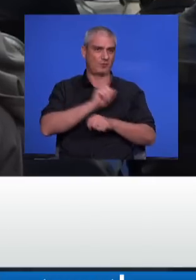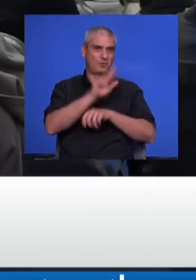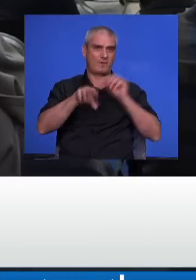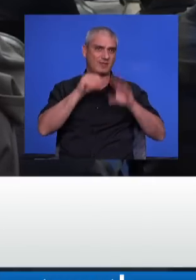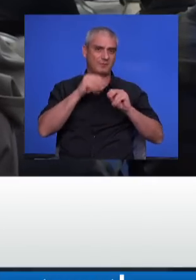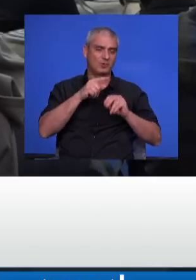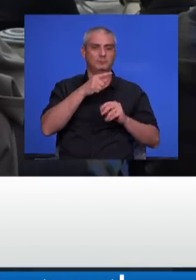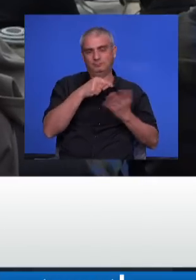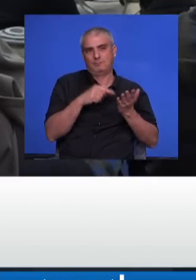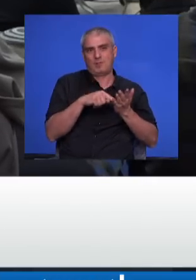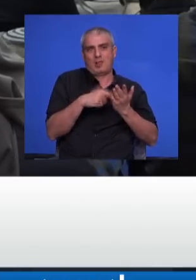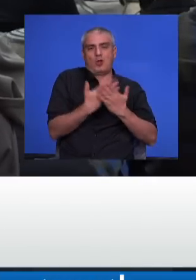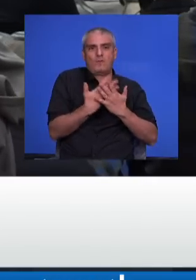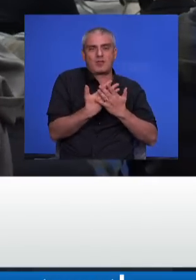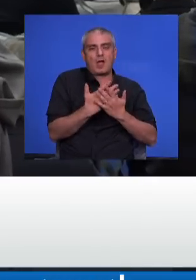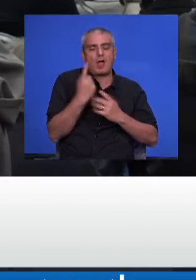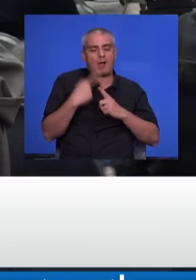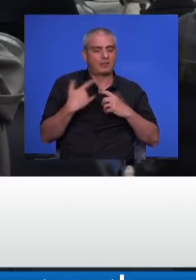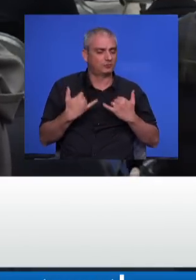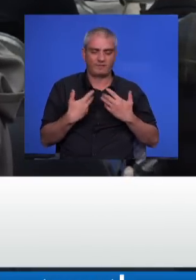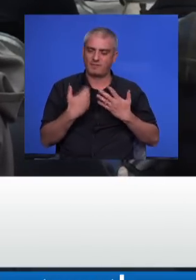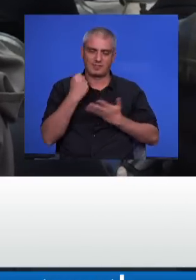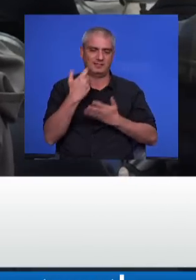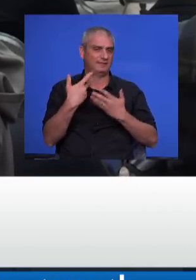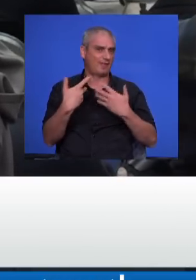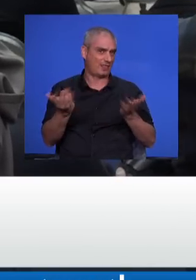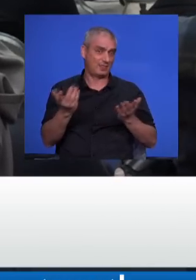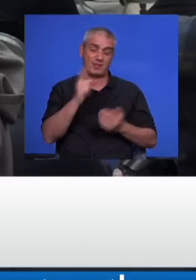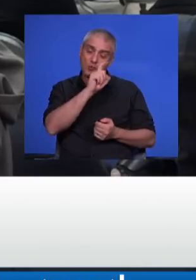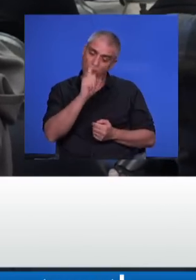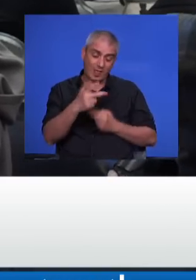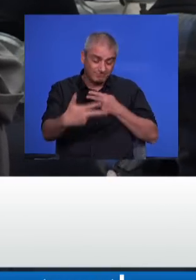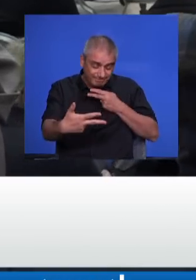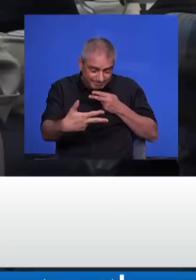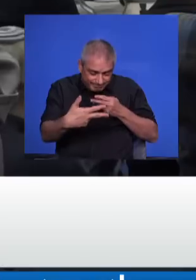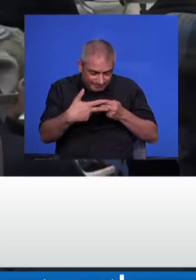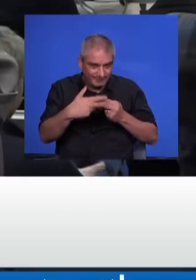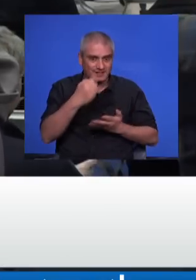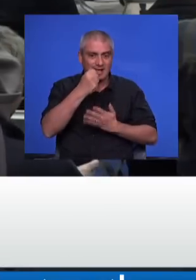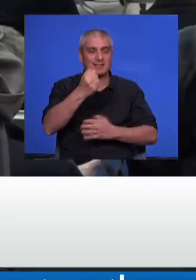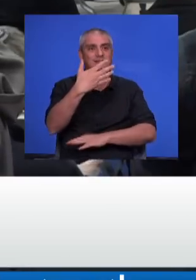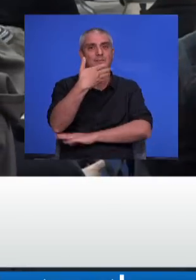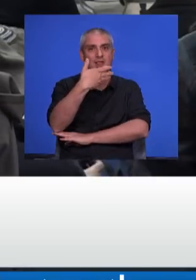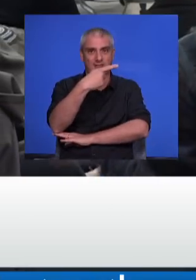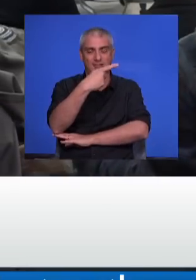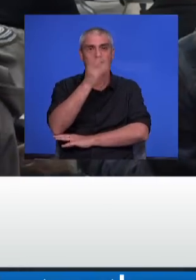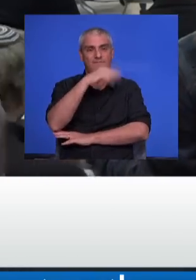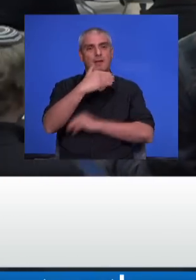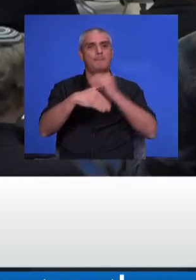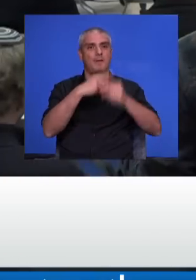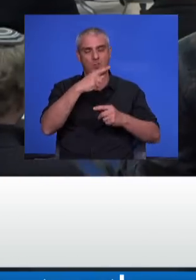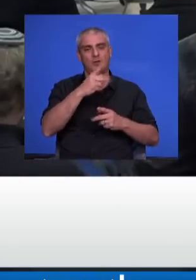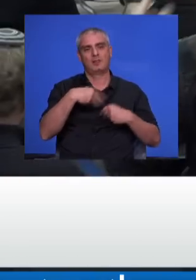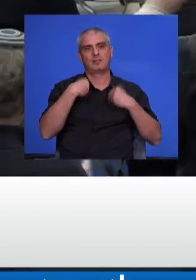הבחירות, וזאת בשל העובדה שעדיין אין תקציב מדינה. ככל הנראה לקראת תקציב המדינה ובמהלכו, אז ייתנו